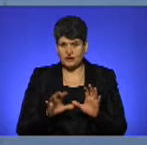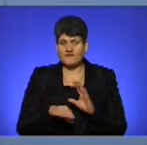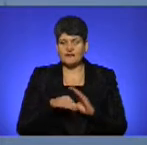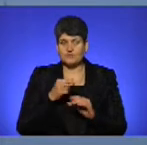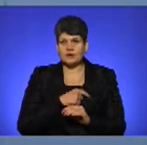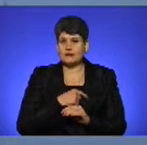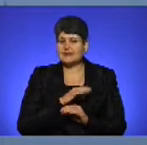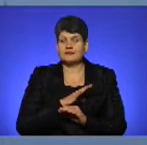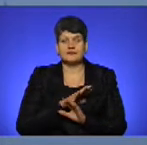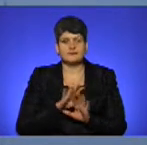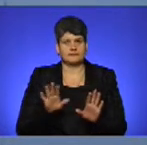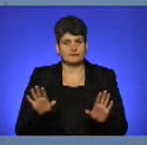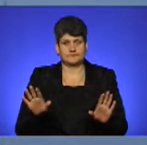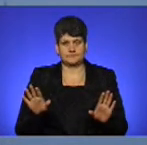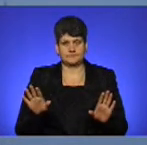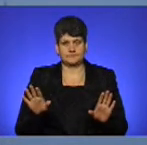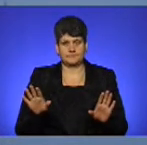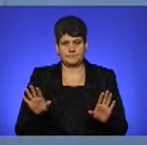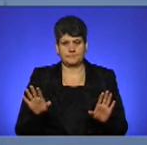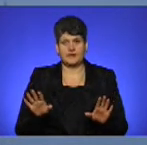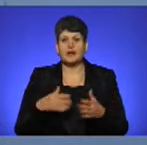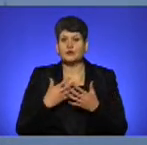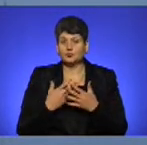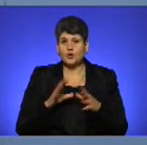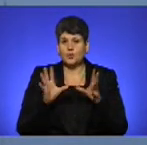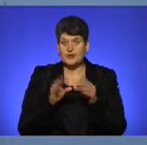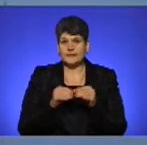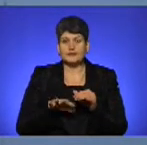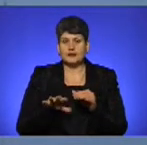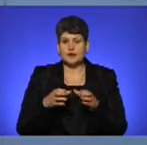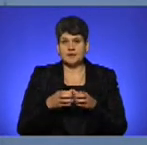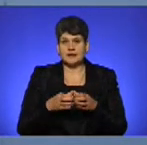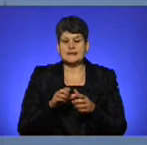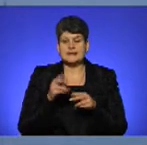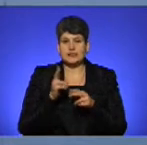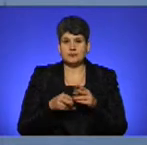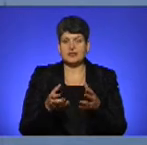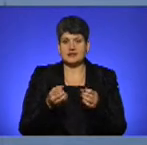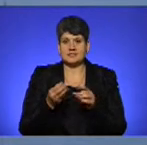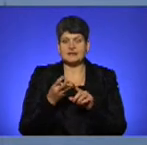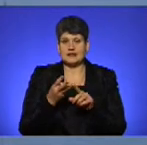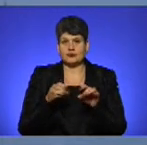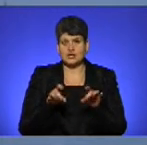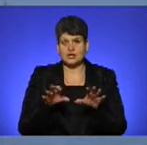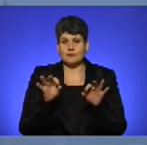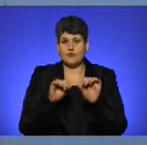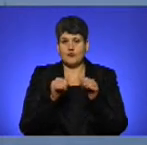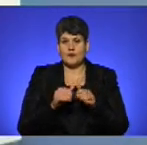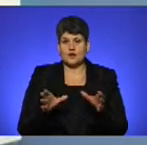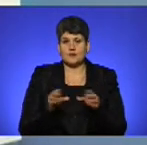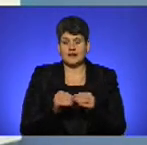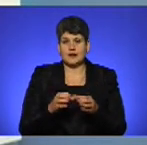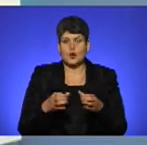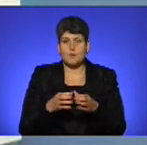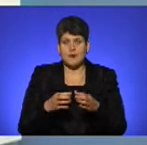не відбуваються. Тобто об'єднання даної громади закінчується прийняттям третього рішення про формування об'єднаних громад,